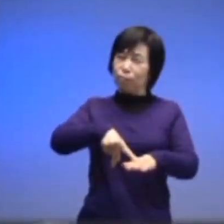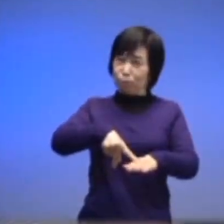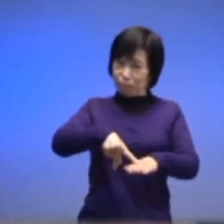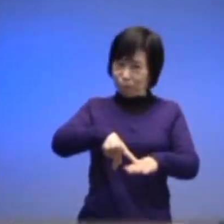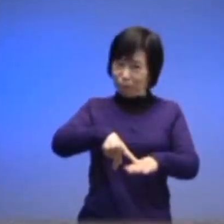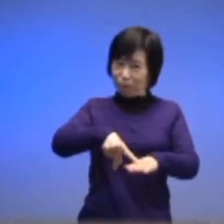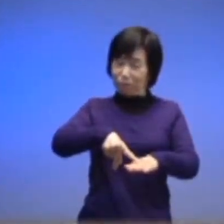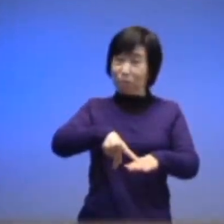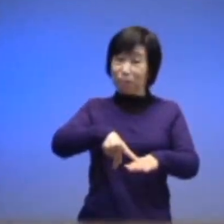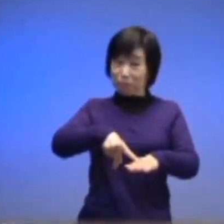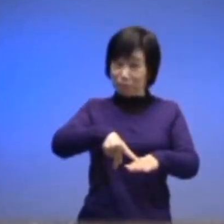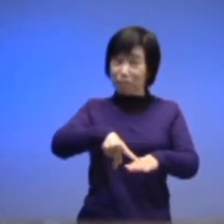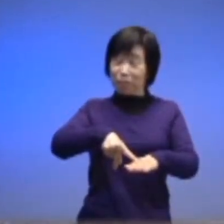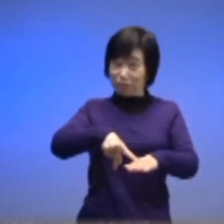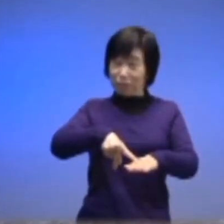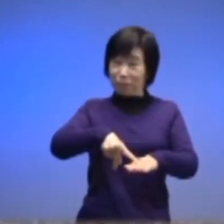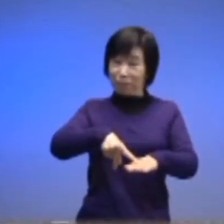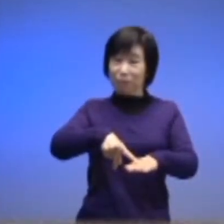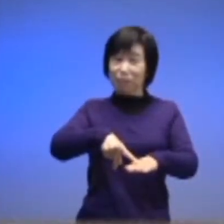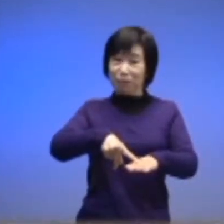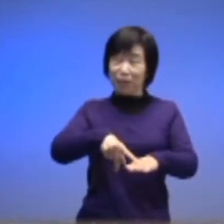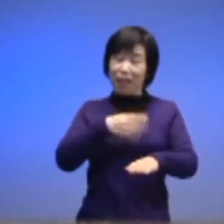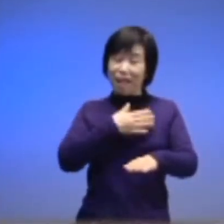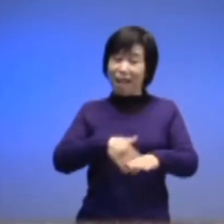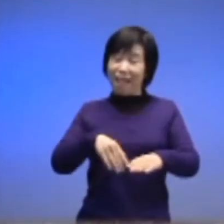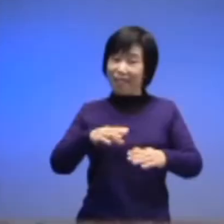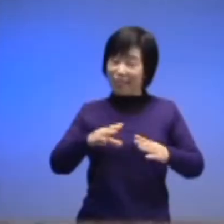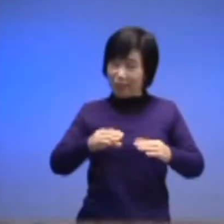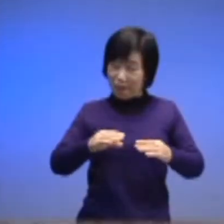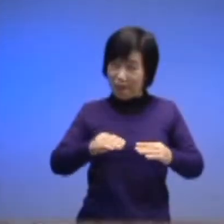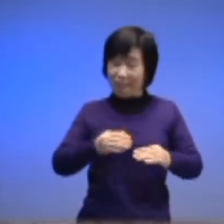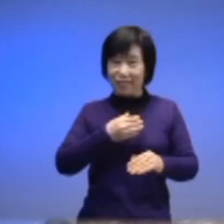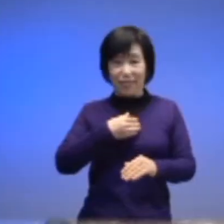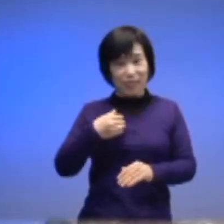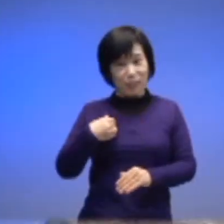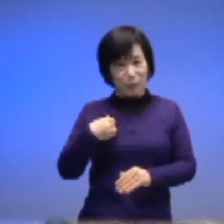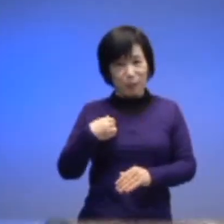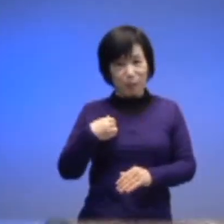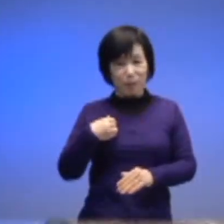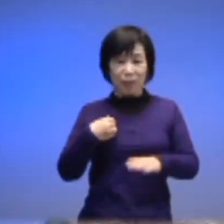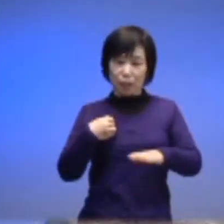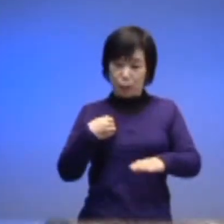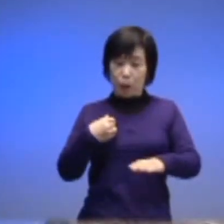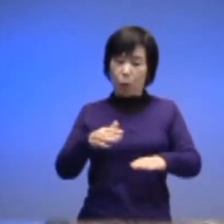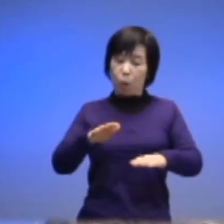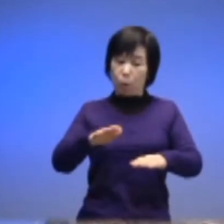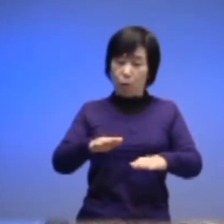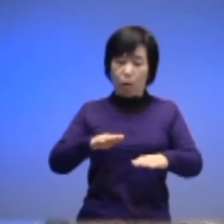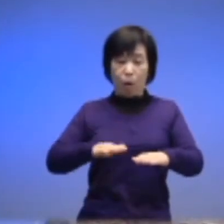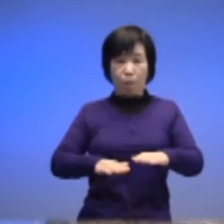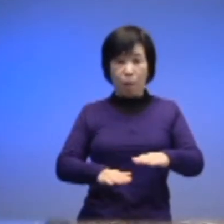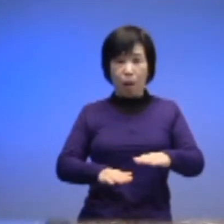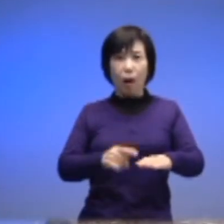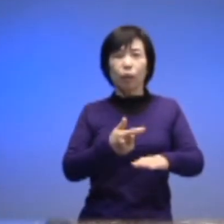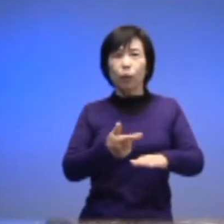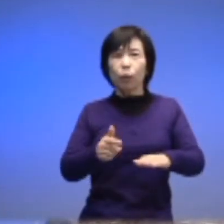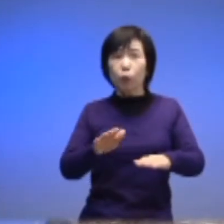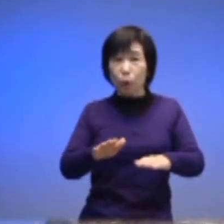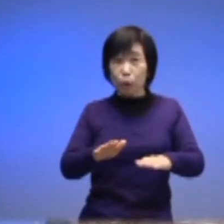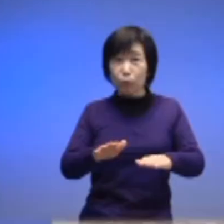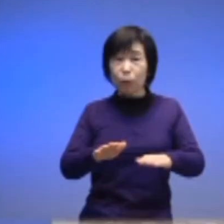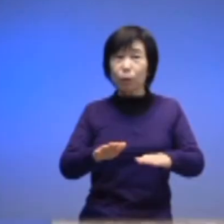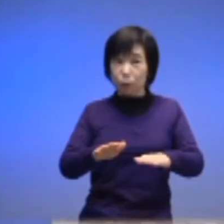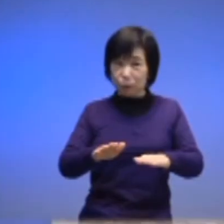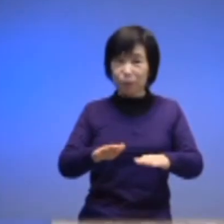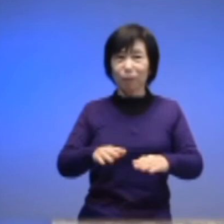なるほど、柔軟運動ができるんやね。板の高さもいろいろあるから自分に合わせて